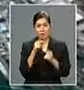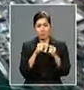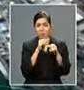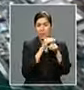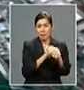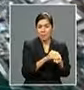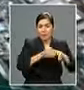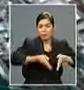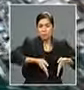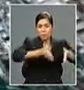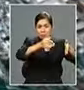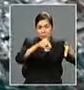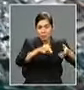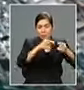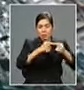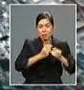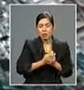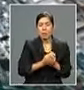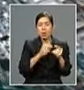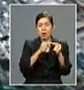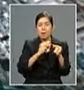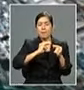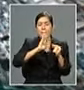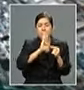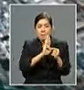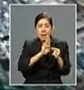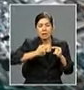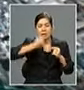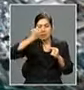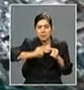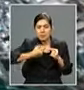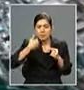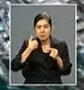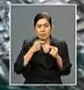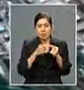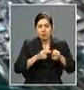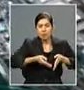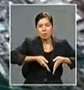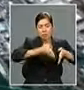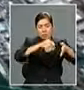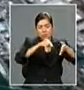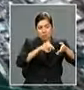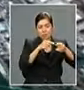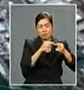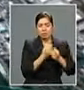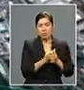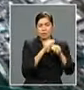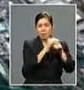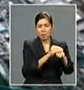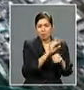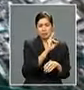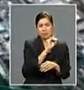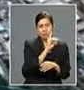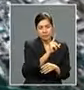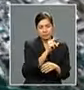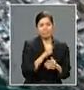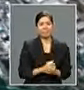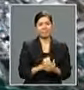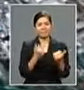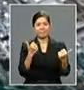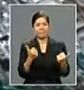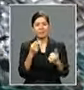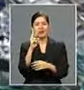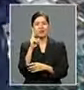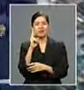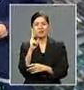างกะปินะครับมุ่งหน้าไปทางลาดพร้าว71หรือว่าลาดพร้าว101นะครับก็มีความชะลอตัวเช่นเดียวกันวันนี้รอดตัวครับเที่ยงนี้นะครับตัว